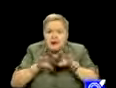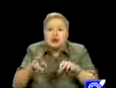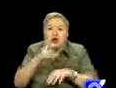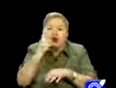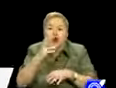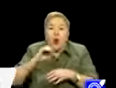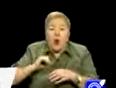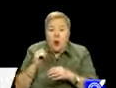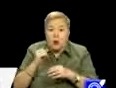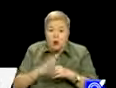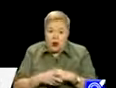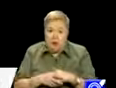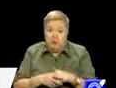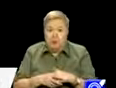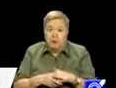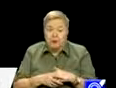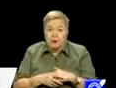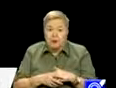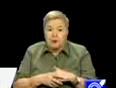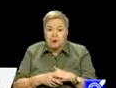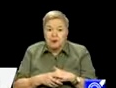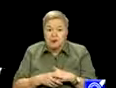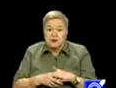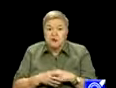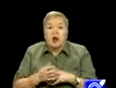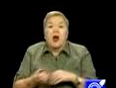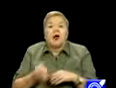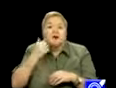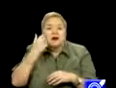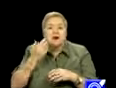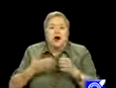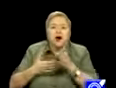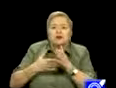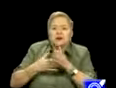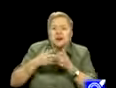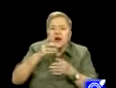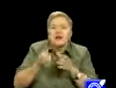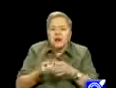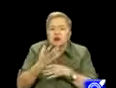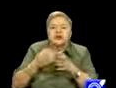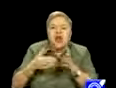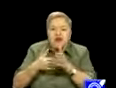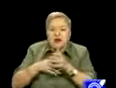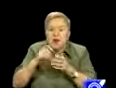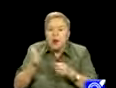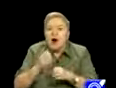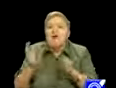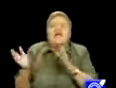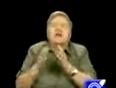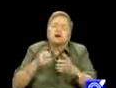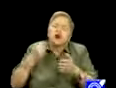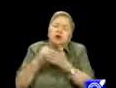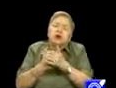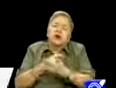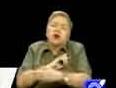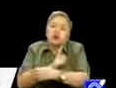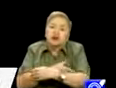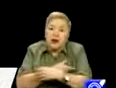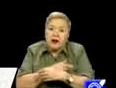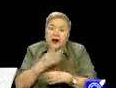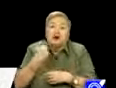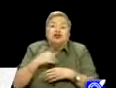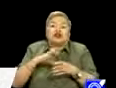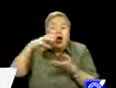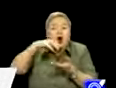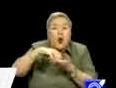comune facem și forța kg de gutui interventiei in tava ca destul de parintii având în vedere condițiile de